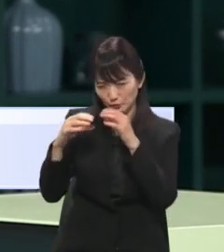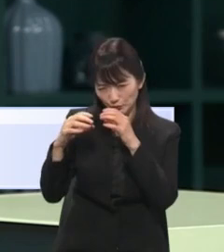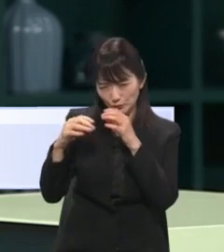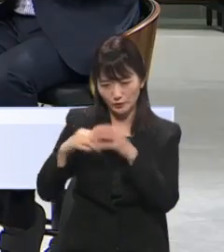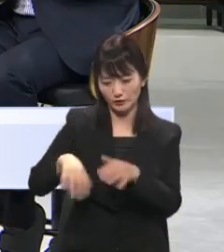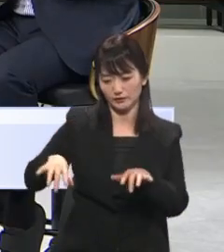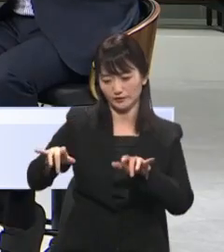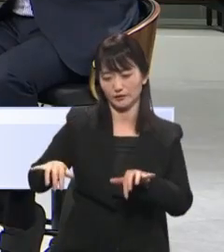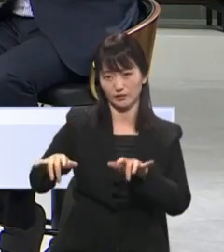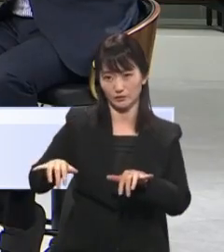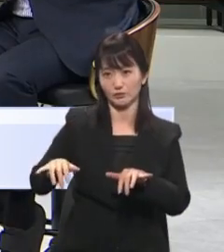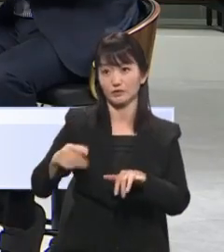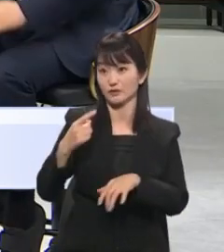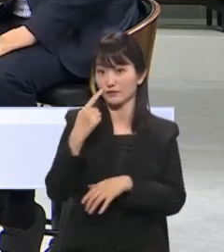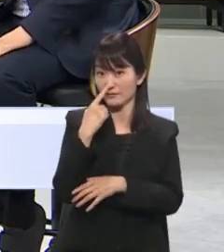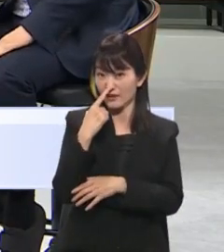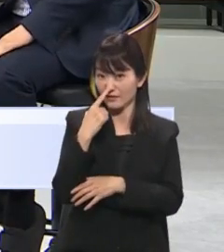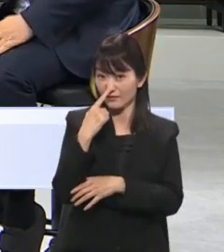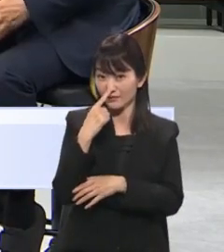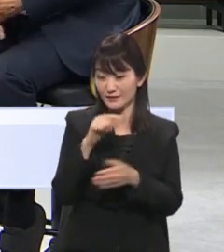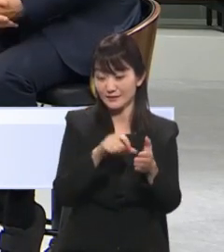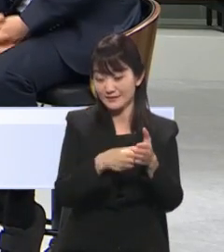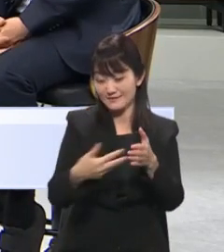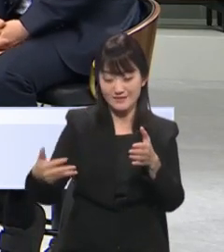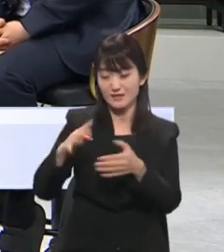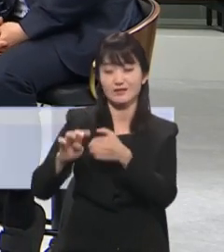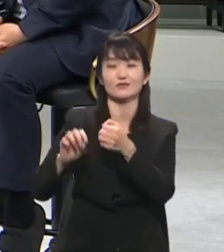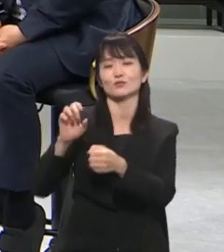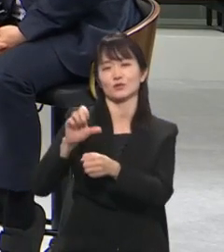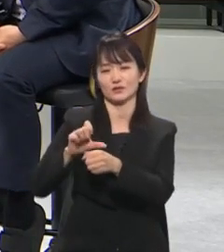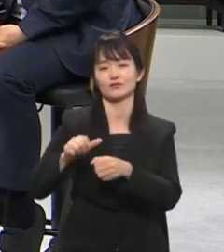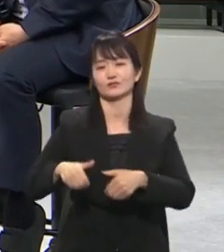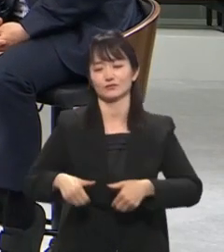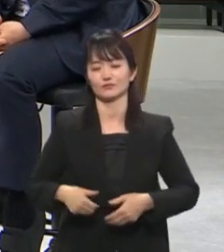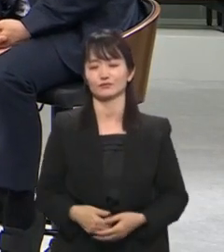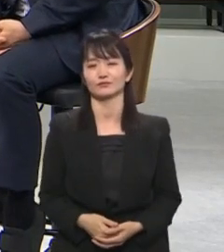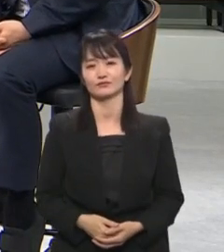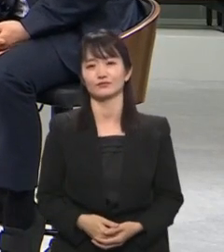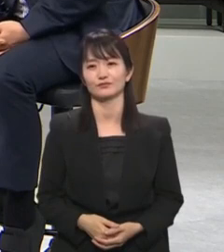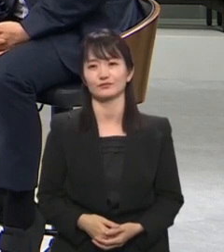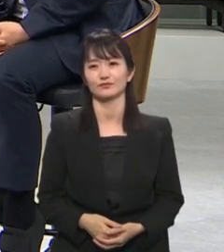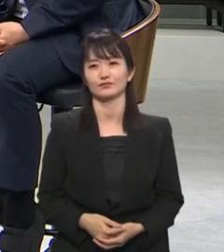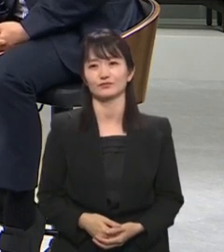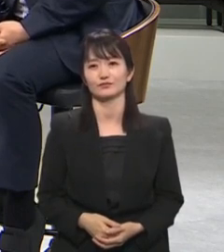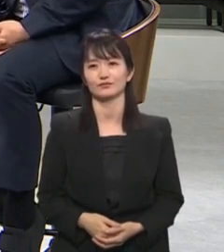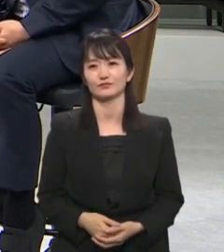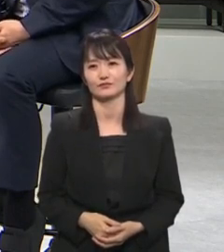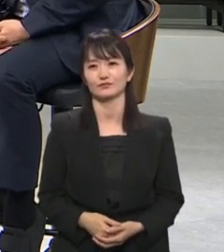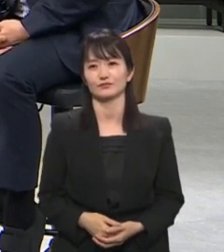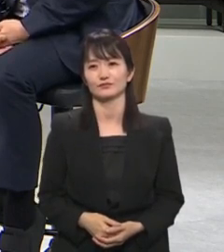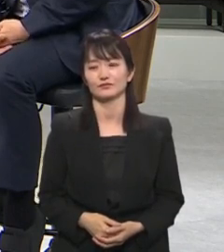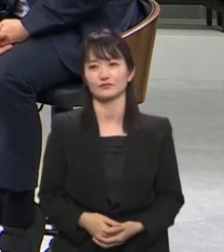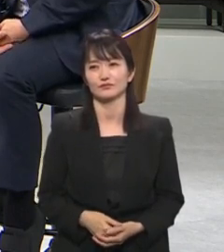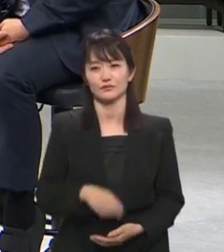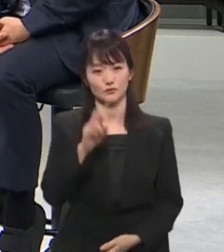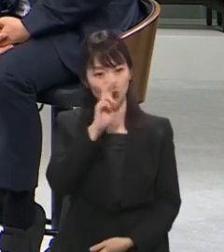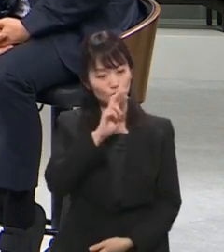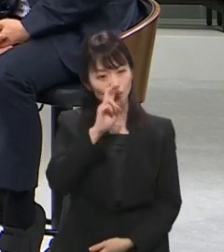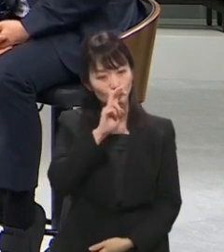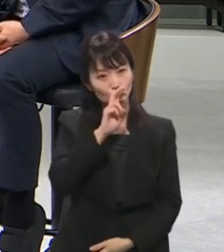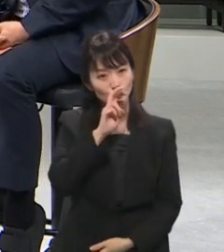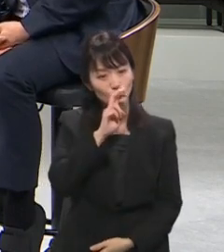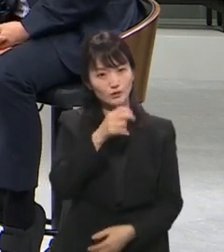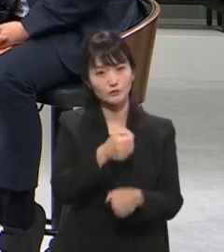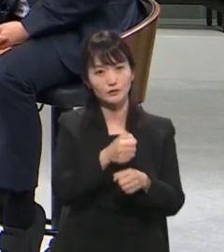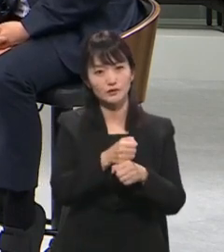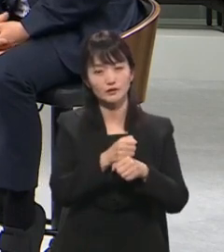이렇게 하다 보니까 아. 45년이 흘렀습니다. 그래서 음반을 한 40여 장 내셨는데 네. 이